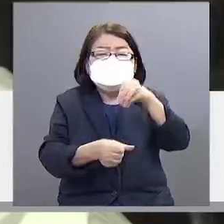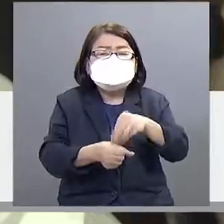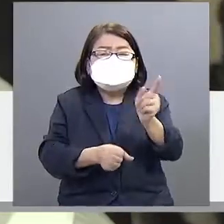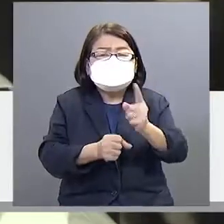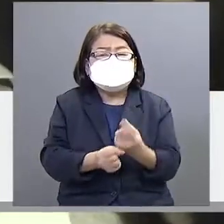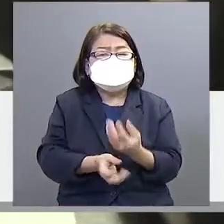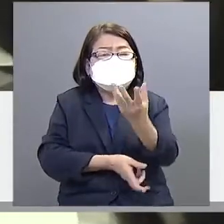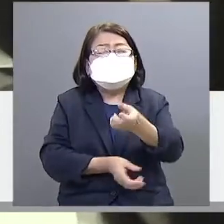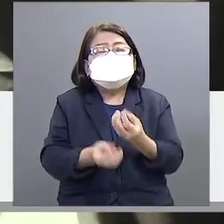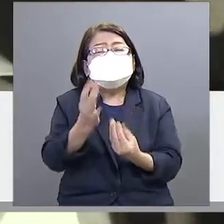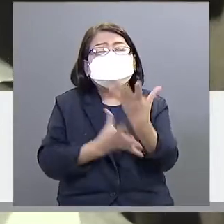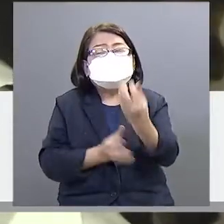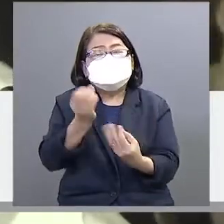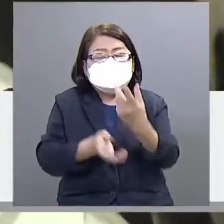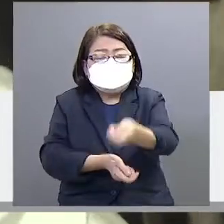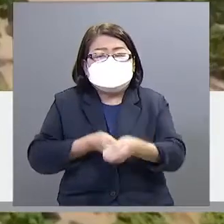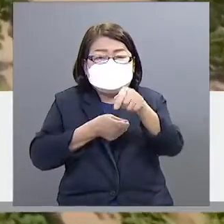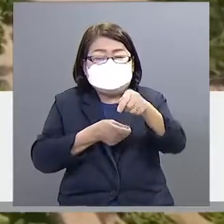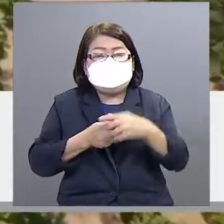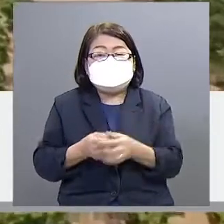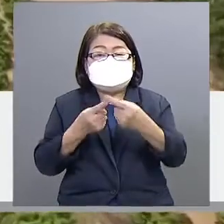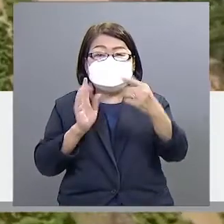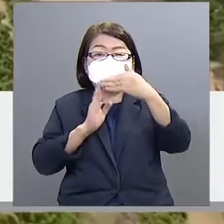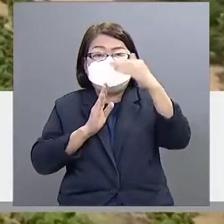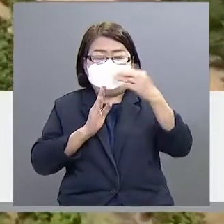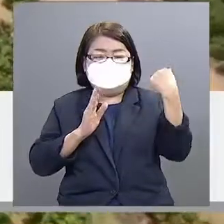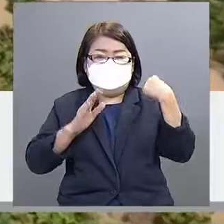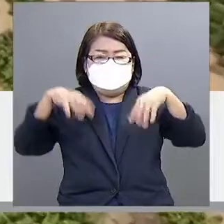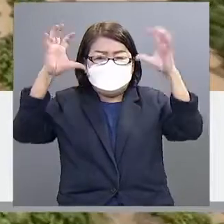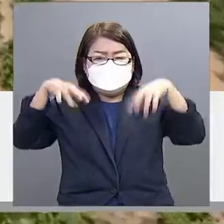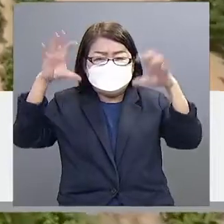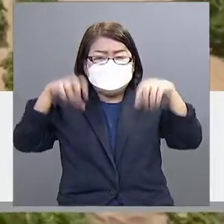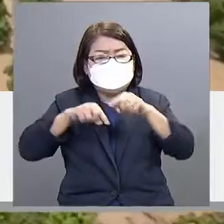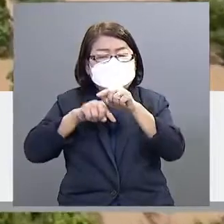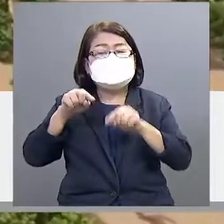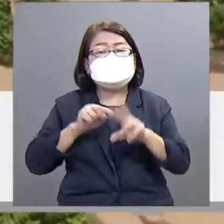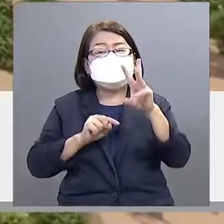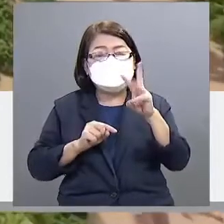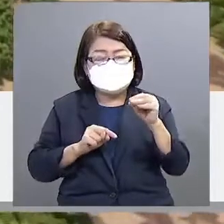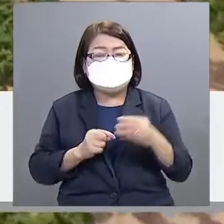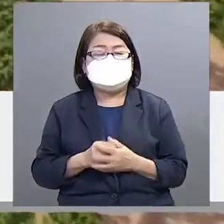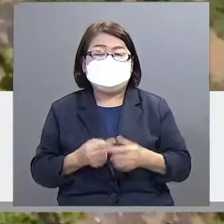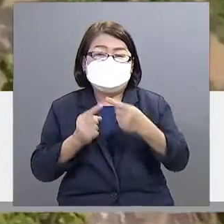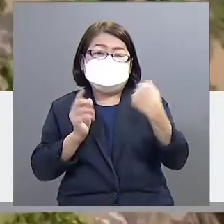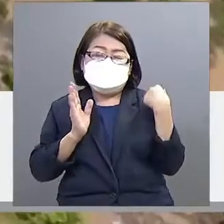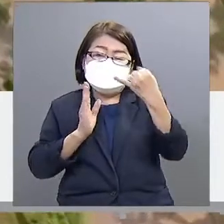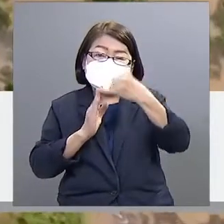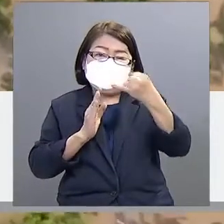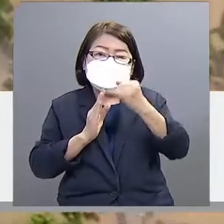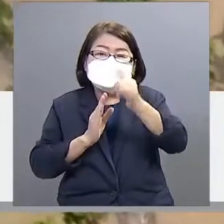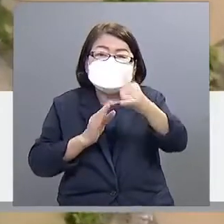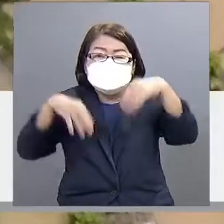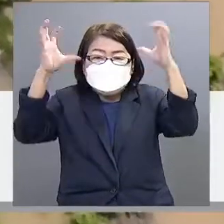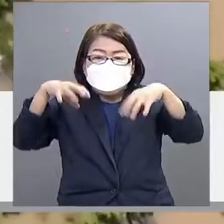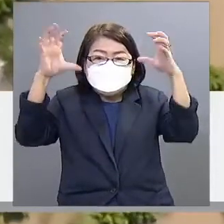ภาคเหนือในวันนี้ค่ะจะยังคงมีฝนฟ้าคะนองร้อยละ 60ของพื้นที่ที่มีฝนหนักบางแห่งนะคะที่จังหวัดตาก